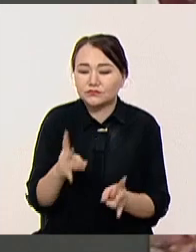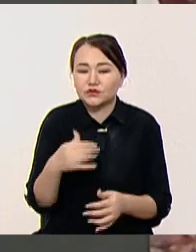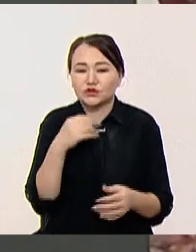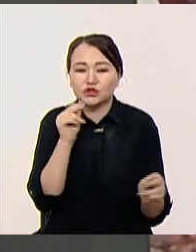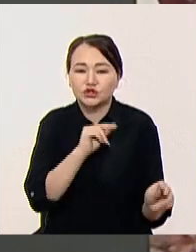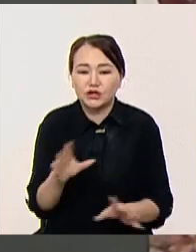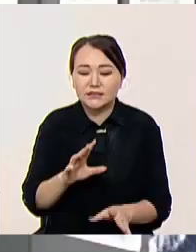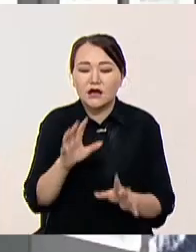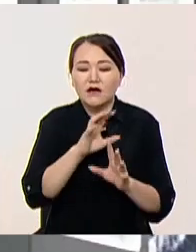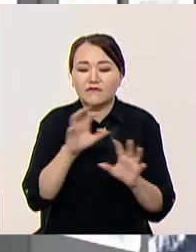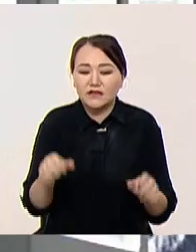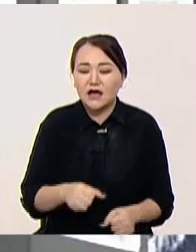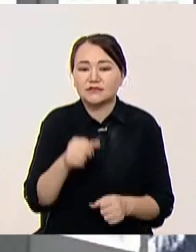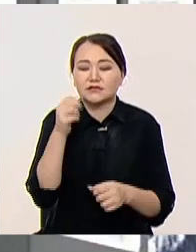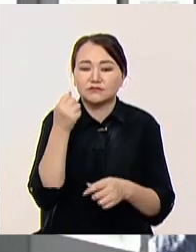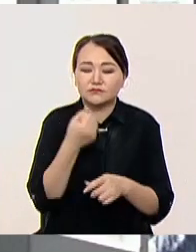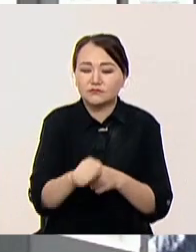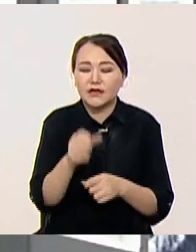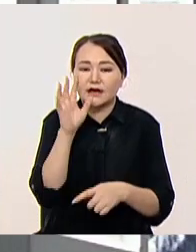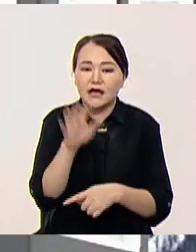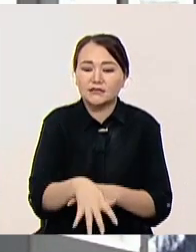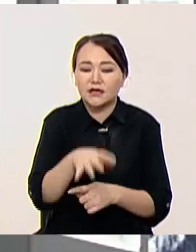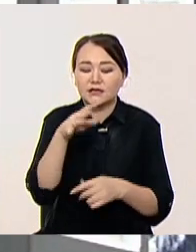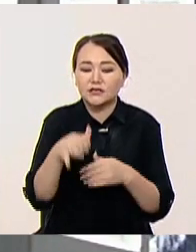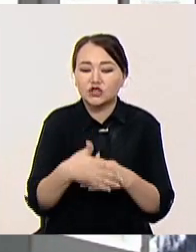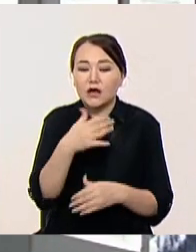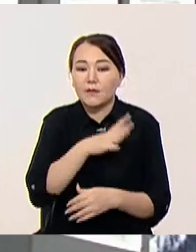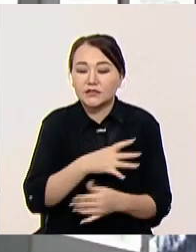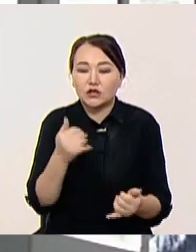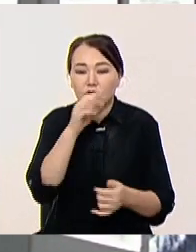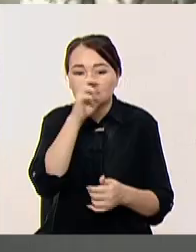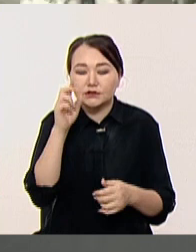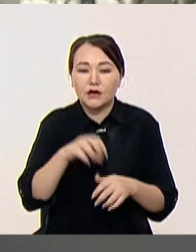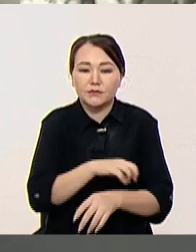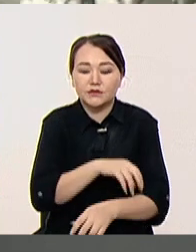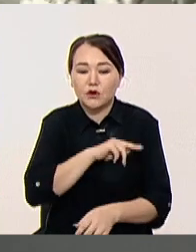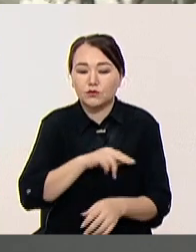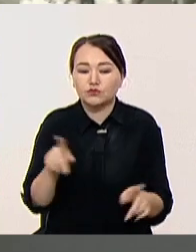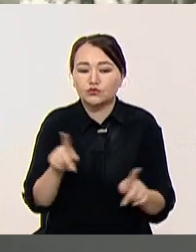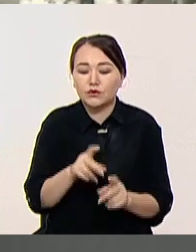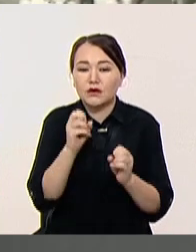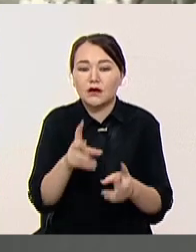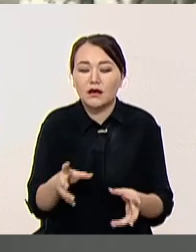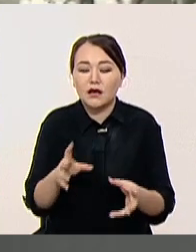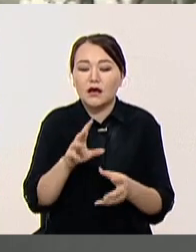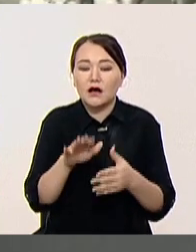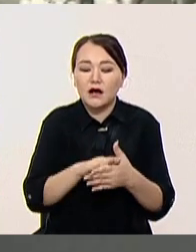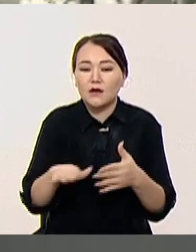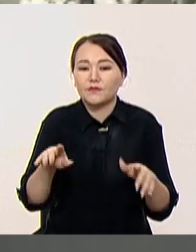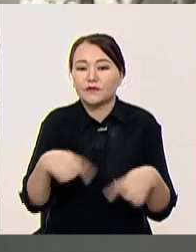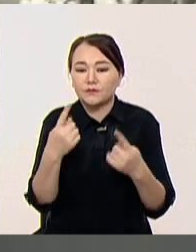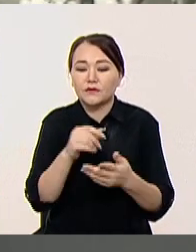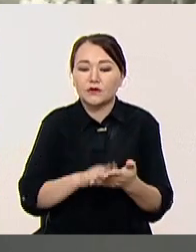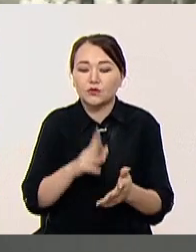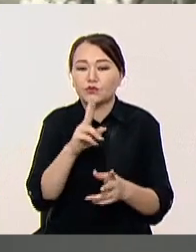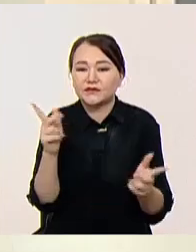Недовольных властью ссылали в ГУЛАГ или приговаривали к расстрелу. Сейчас государственная комиссия работает над тем, как обелить имена тех, кто был не